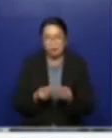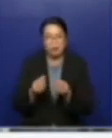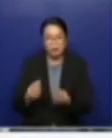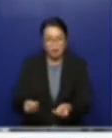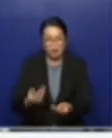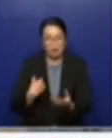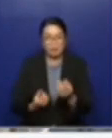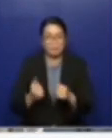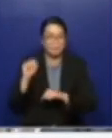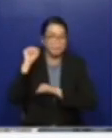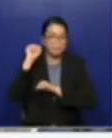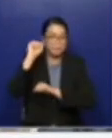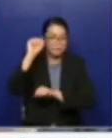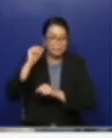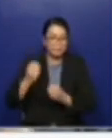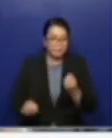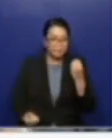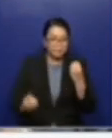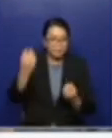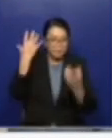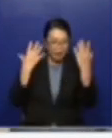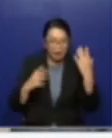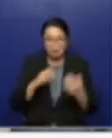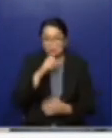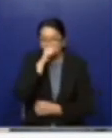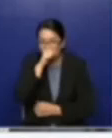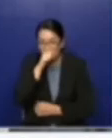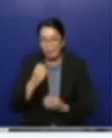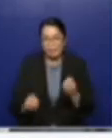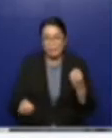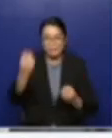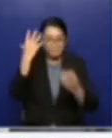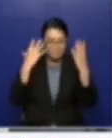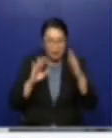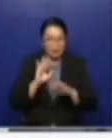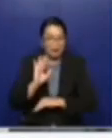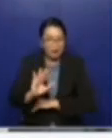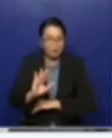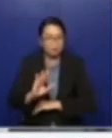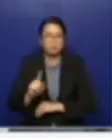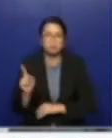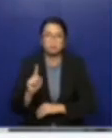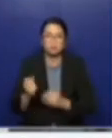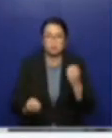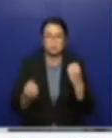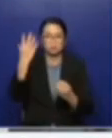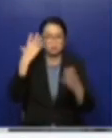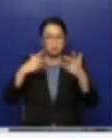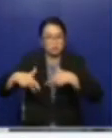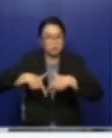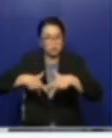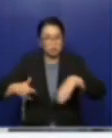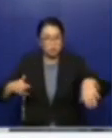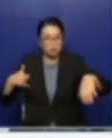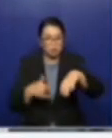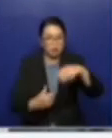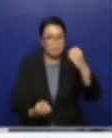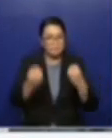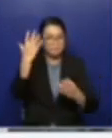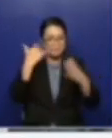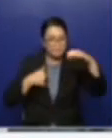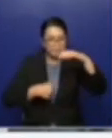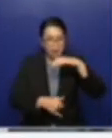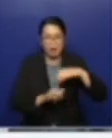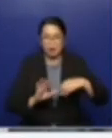ป็นป่าสงวนขึ้นมาอีกเมื่อก่อนนี้ทุกคนจะบอกว่าประชาชนบุกรุกป่าแต่เดี๋